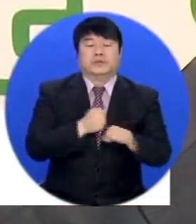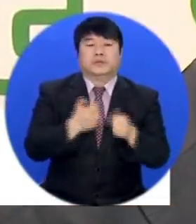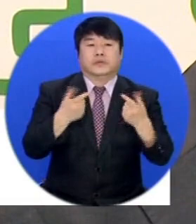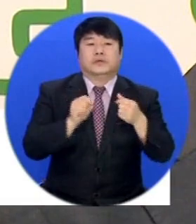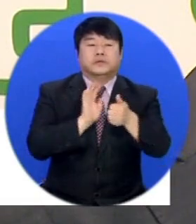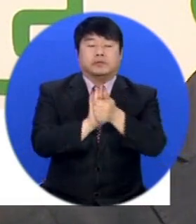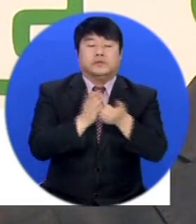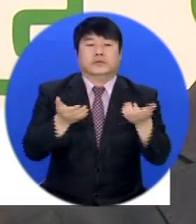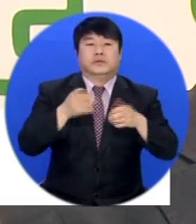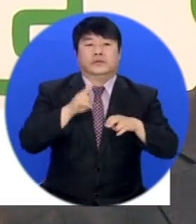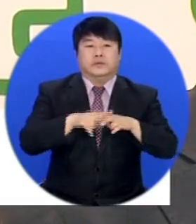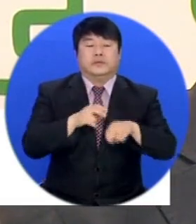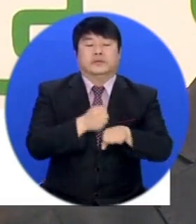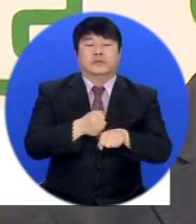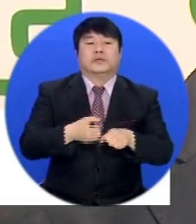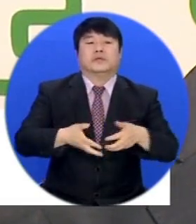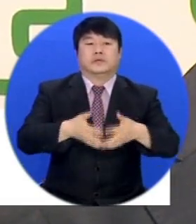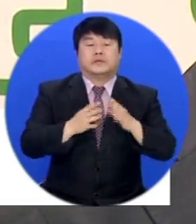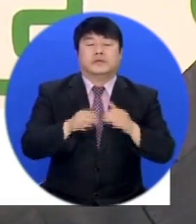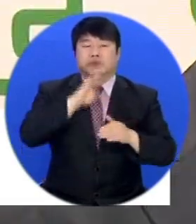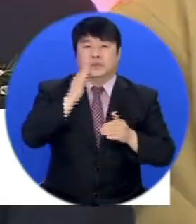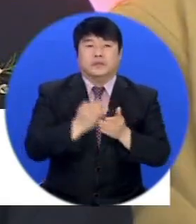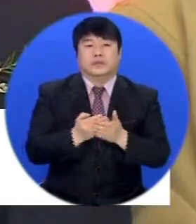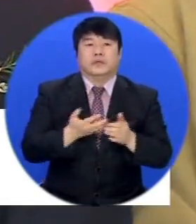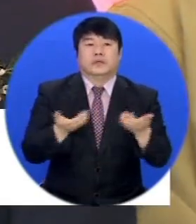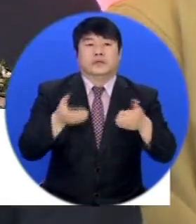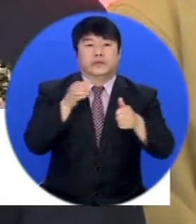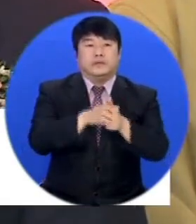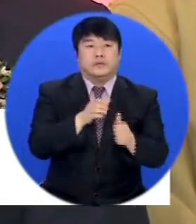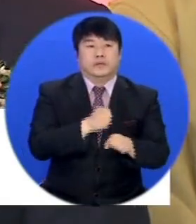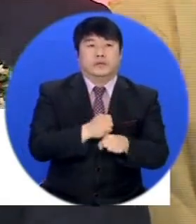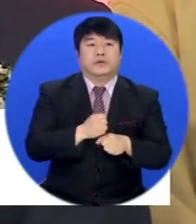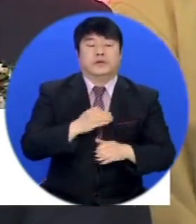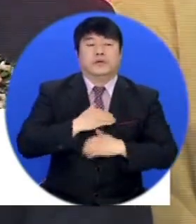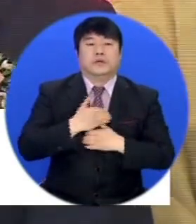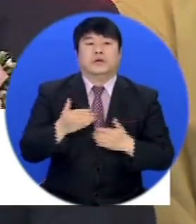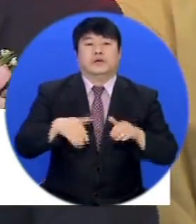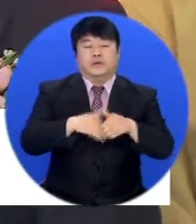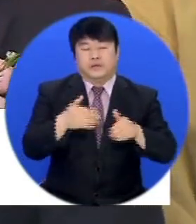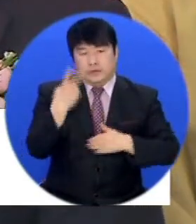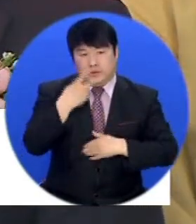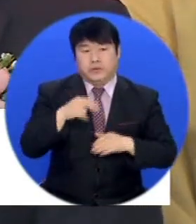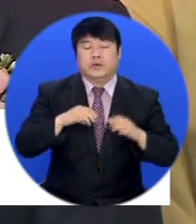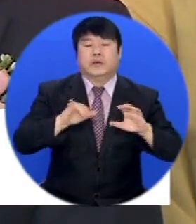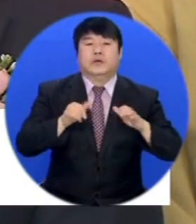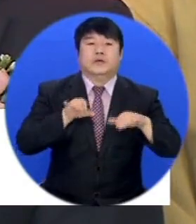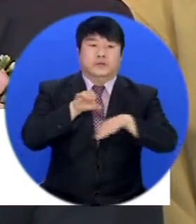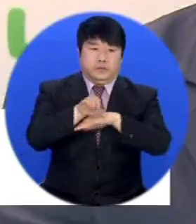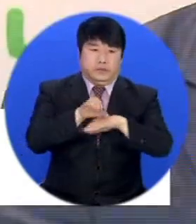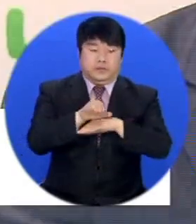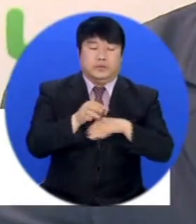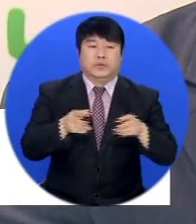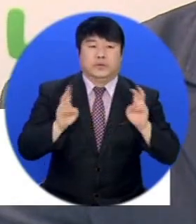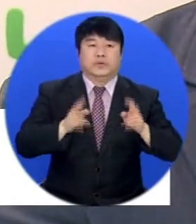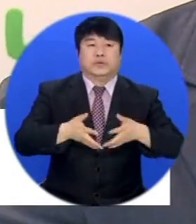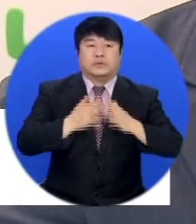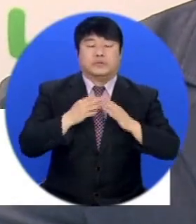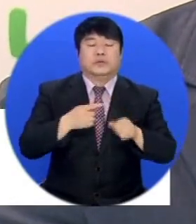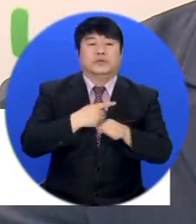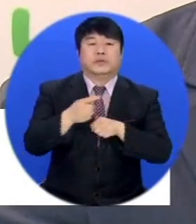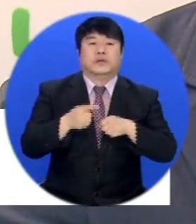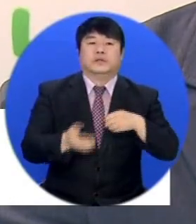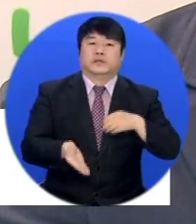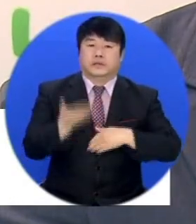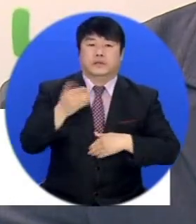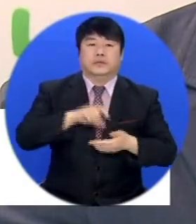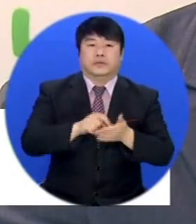상생일자리재단은 설립 타당성 용역과 행정안전부 협의 등을 거쳐 광주 글로벌 모터스 공장이 설립되는 내년 상반기